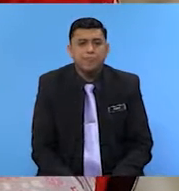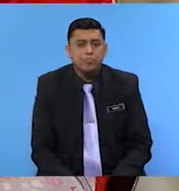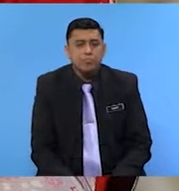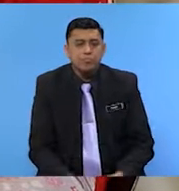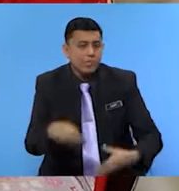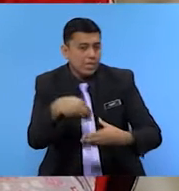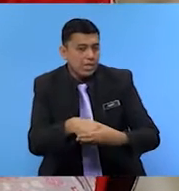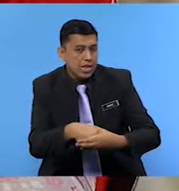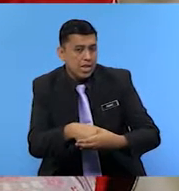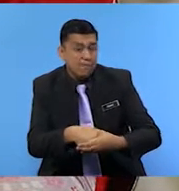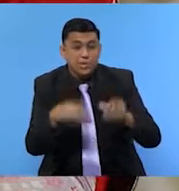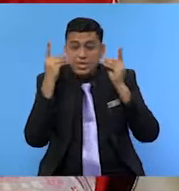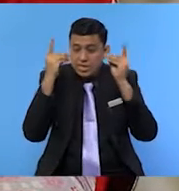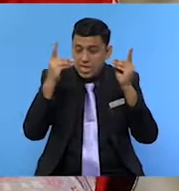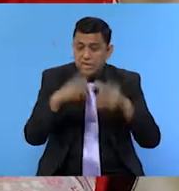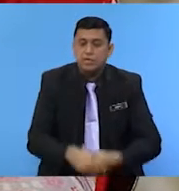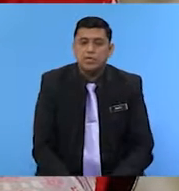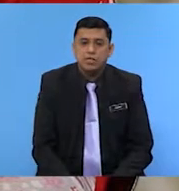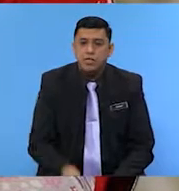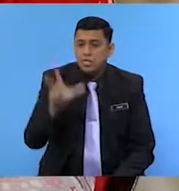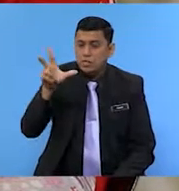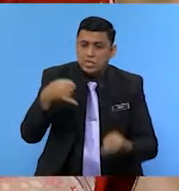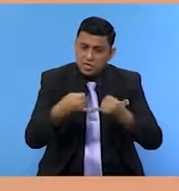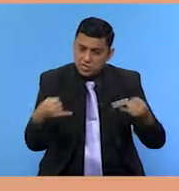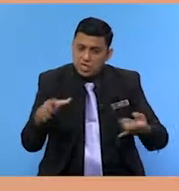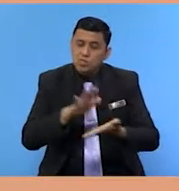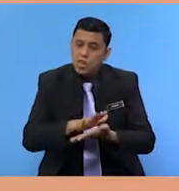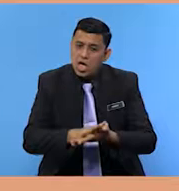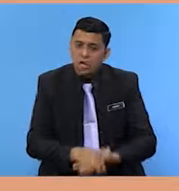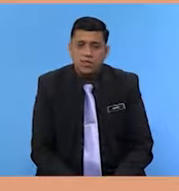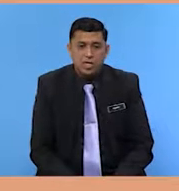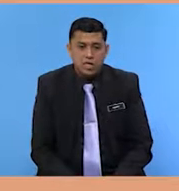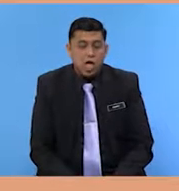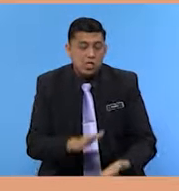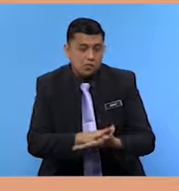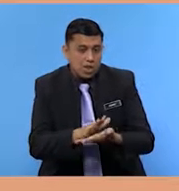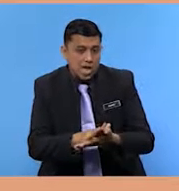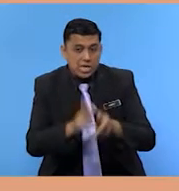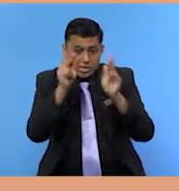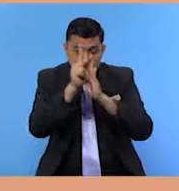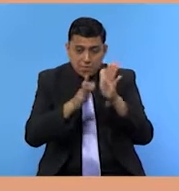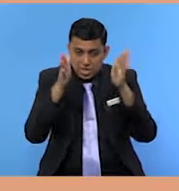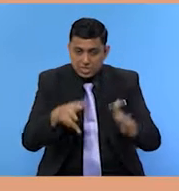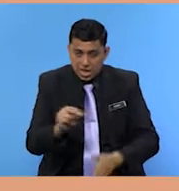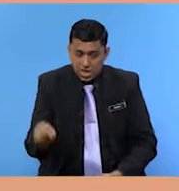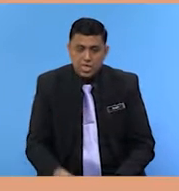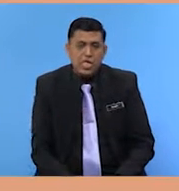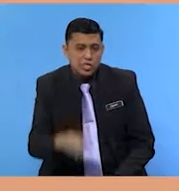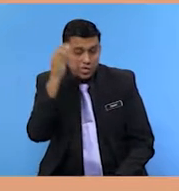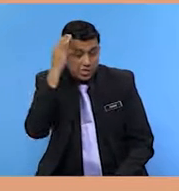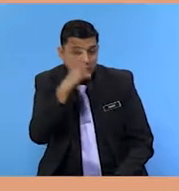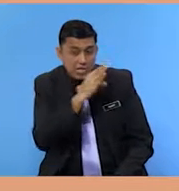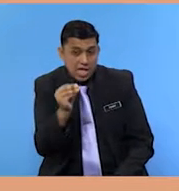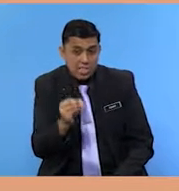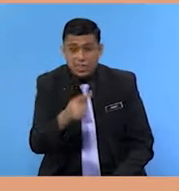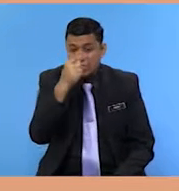dalam sistem pendidikan di Malaysia terdapat tiga jenis sekolah iaitu sekolah kebangsaan, sekolah jenis kebangsaan Cina dan sekolah